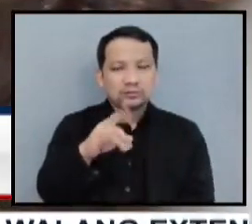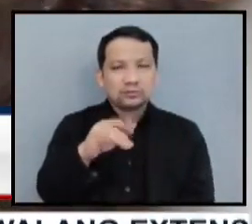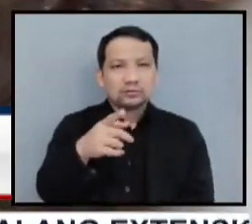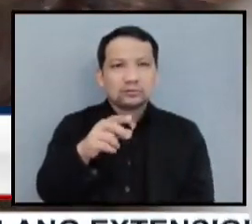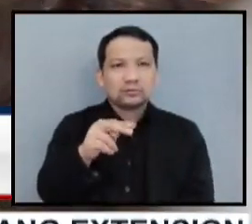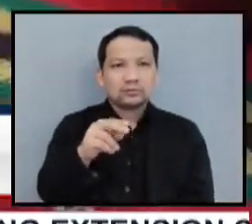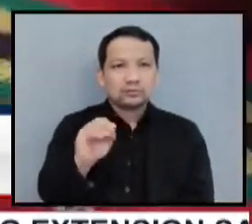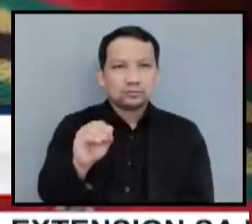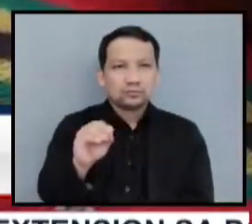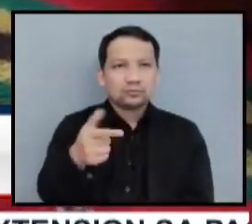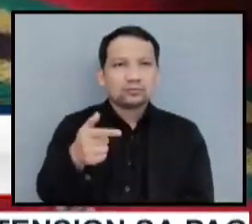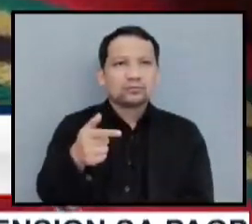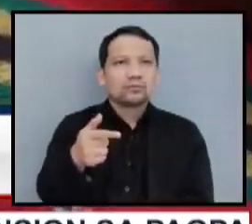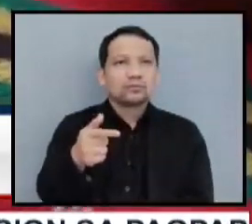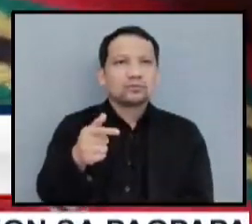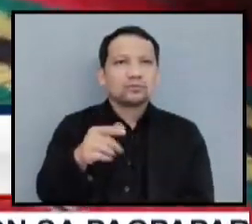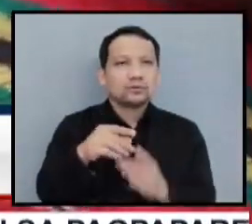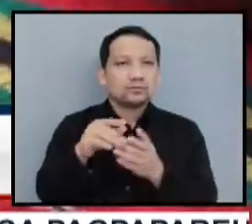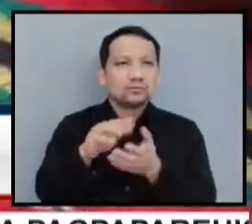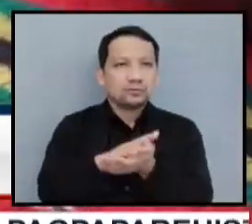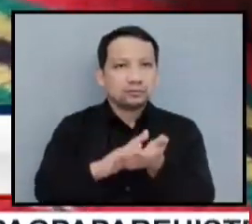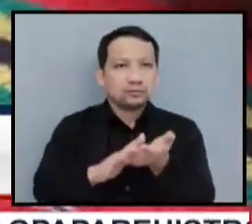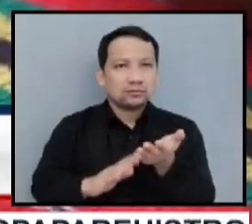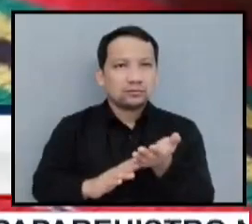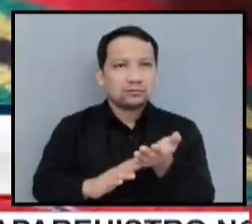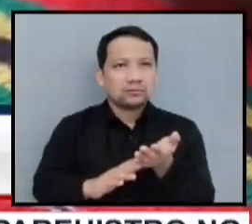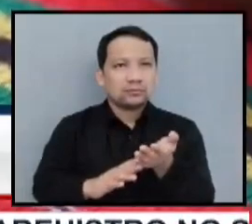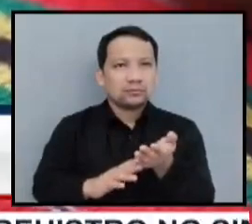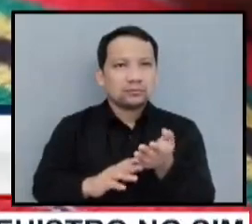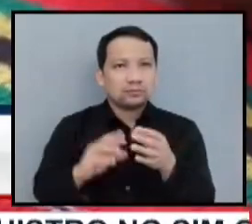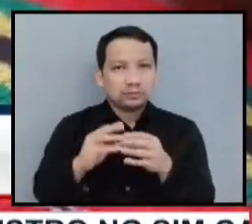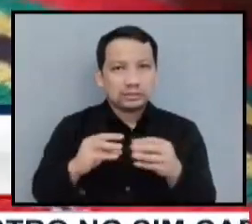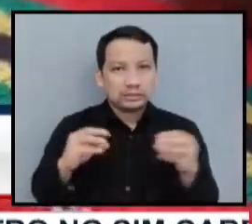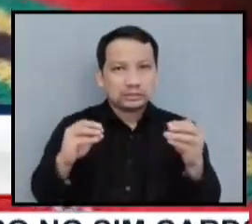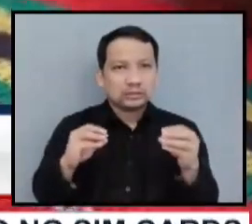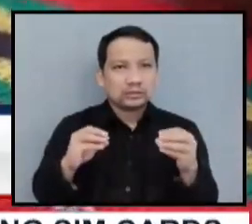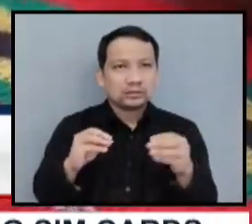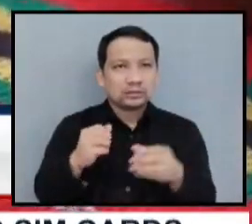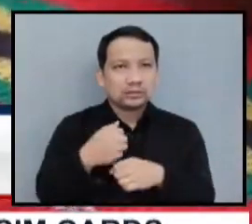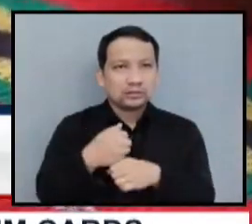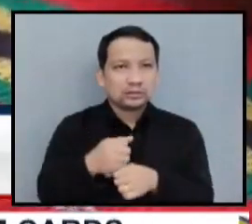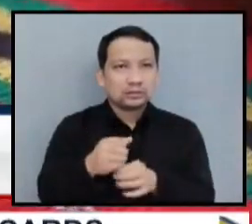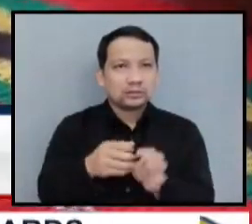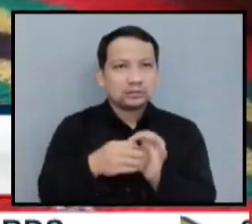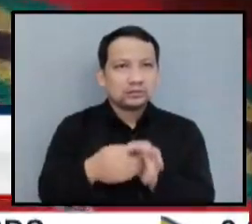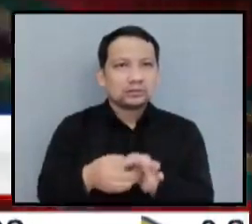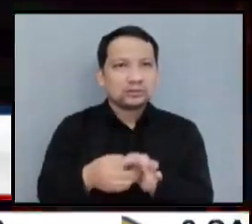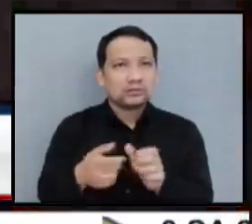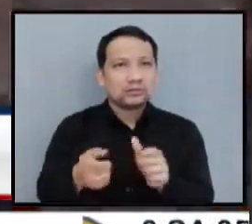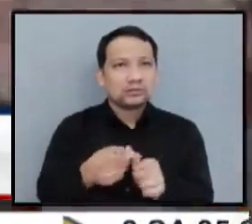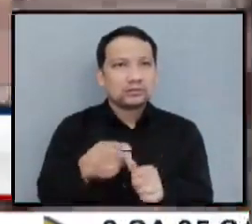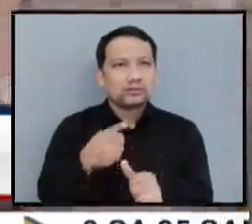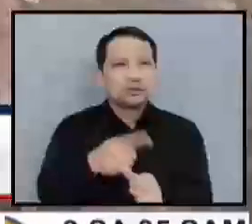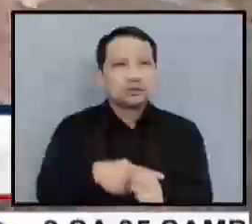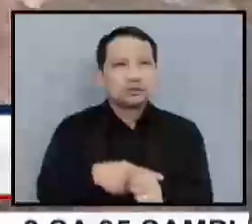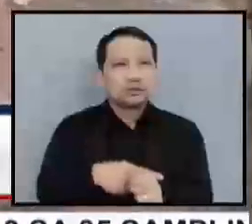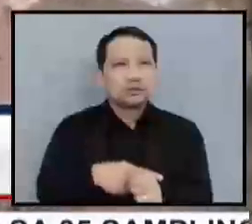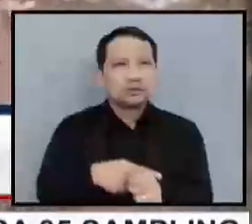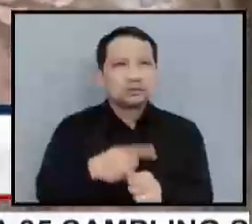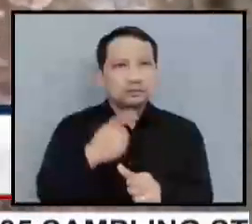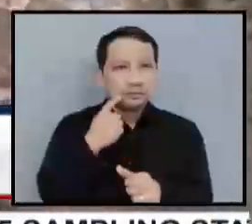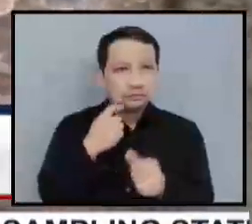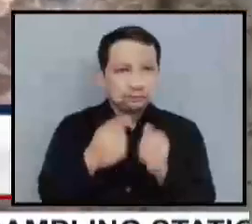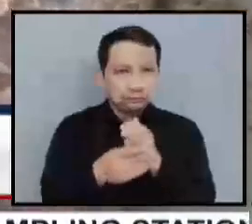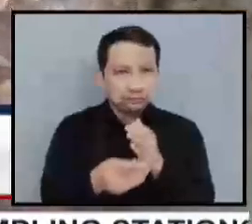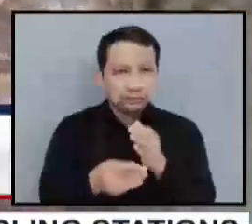ang espesyal na blood sausage ng mga igorot. Upang magawa ito, pangunahing sangkap ang dugo ng baboy, baka